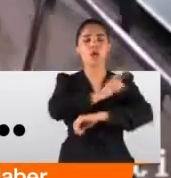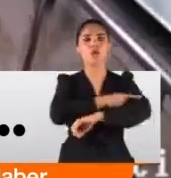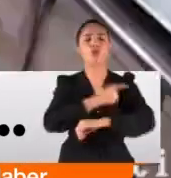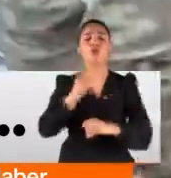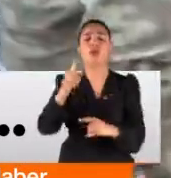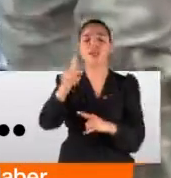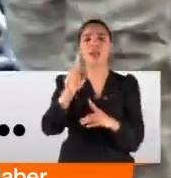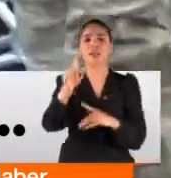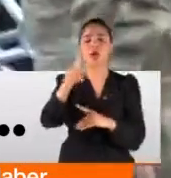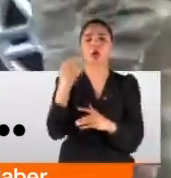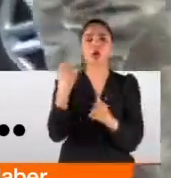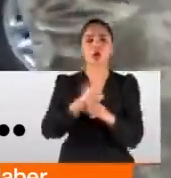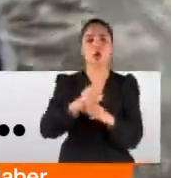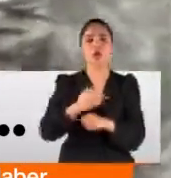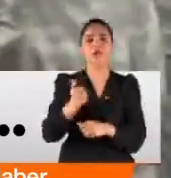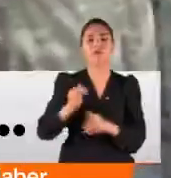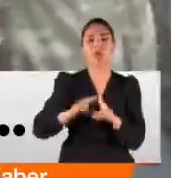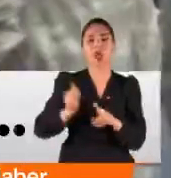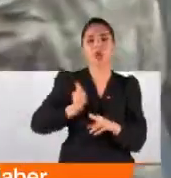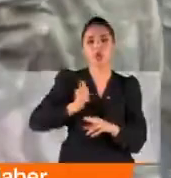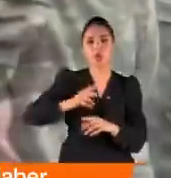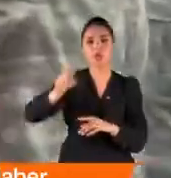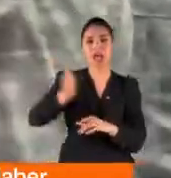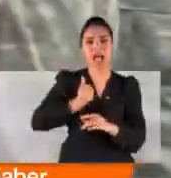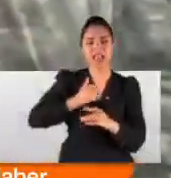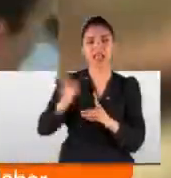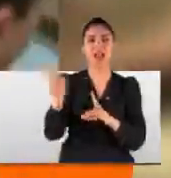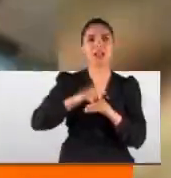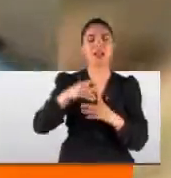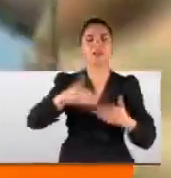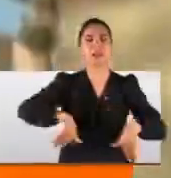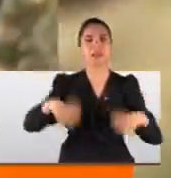askerlerin emir komuta içinde darbeye katılması da engellenmiş oldu.